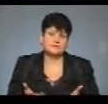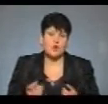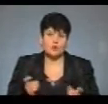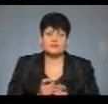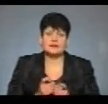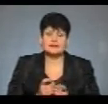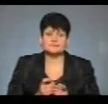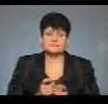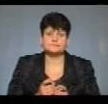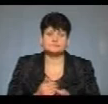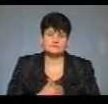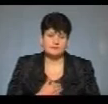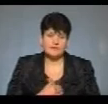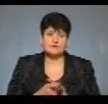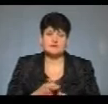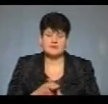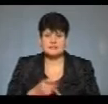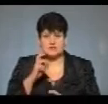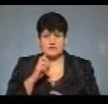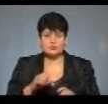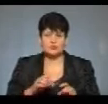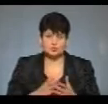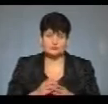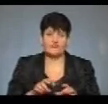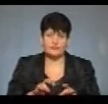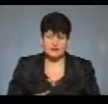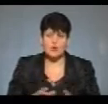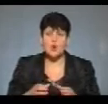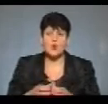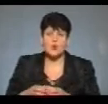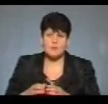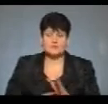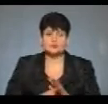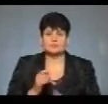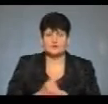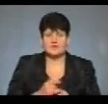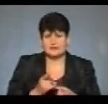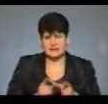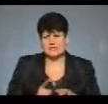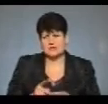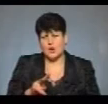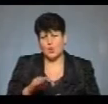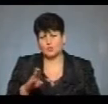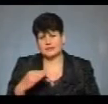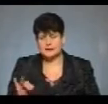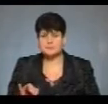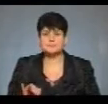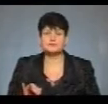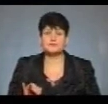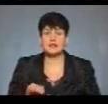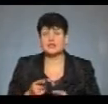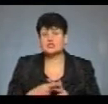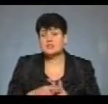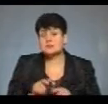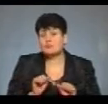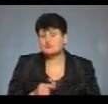конфлікти інтересів, якщо це пов'язано з державною службою вирішити. Тобто, фактично, громади ці запрацюють дійсно десь в лютому. Так? Чи зможуть